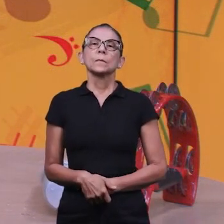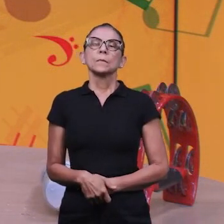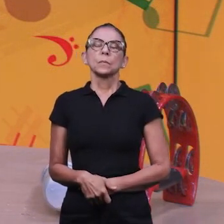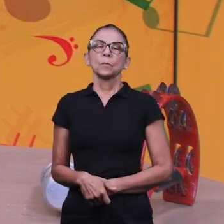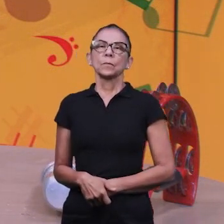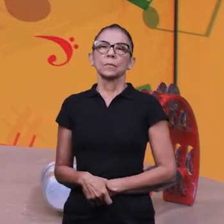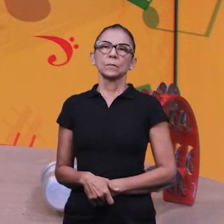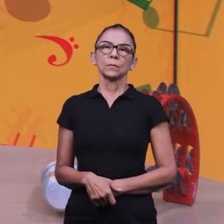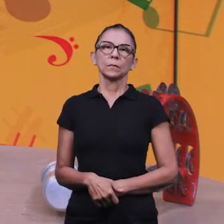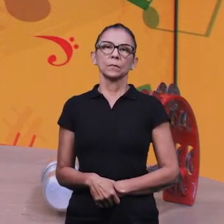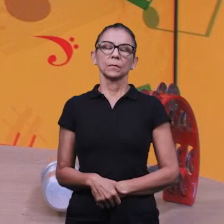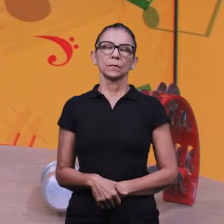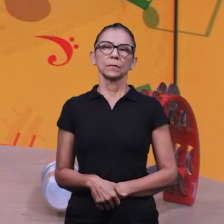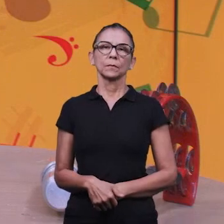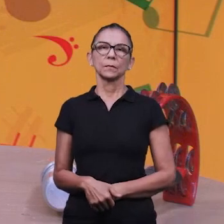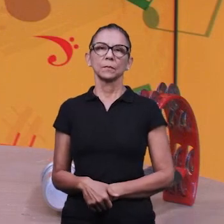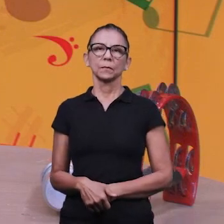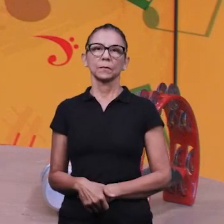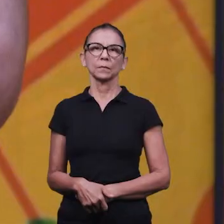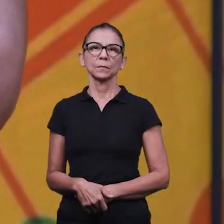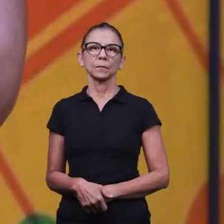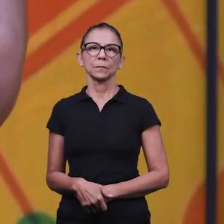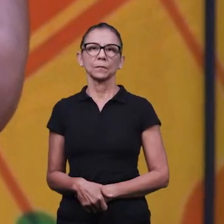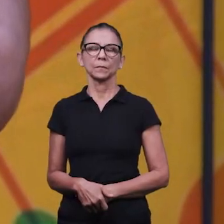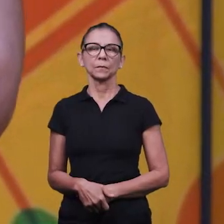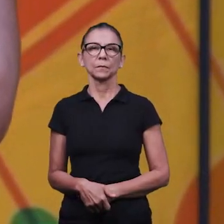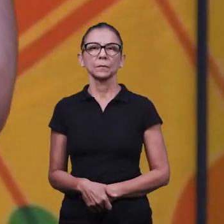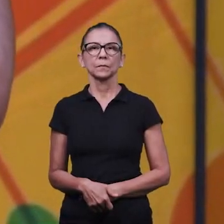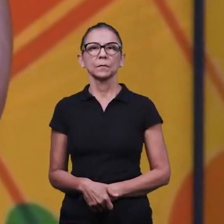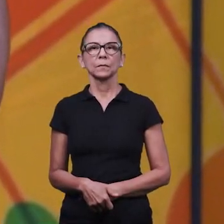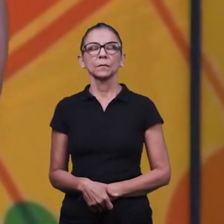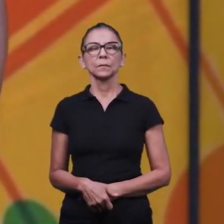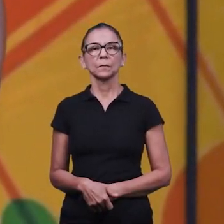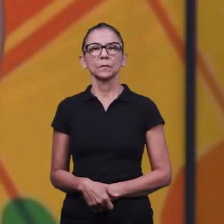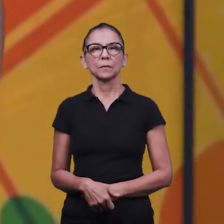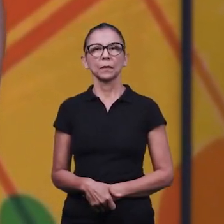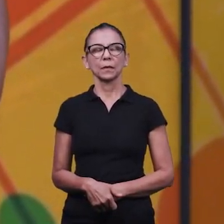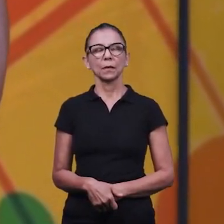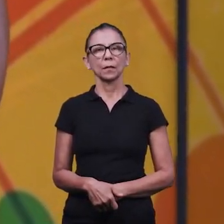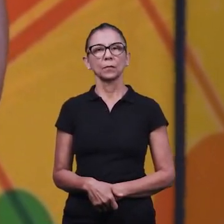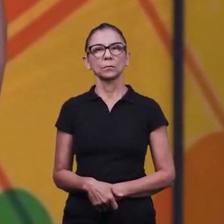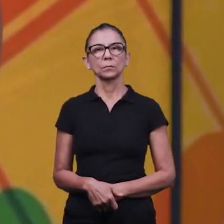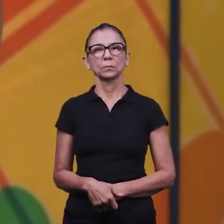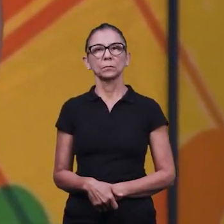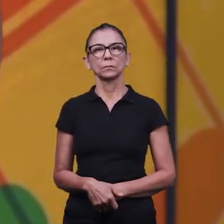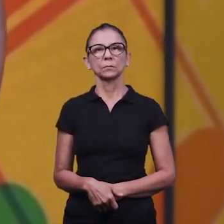si si si si, si si si si la,